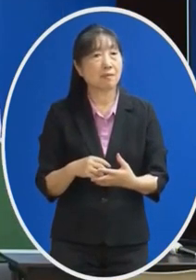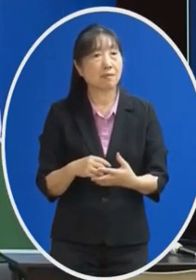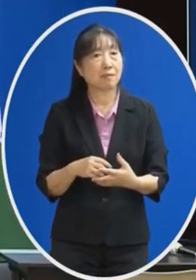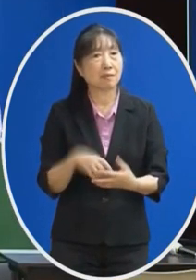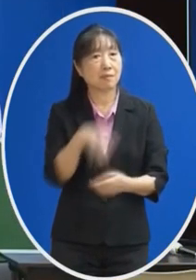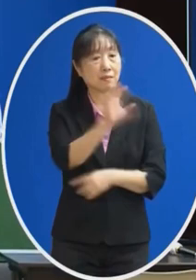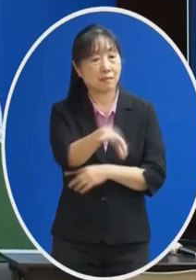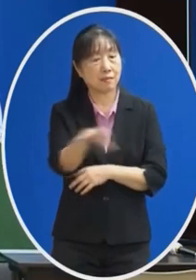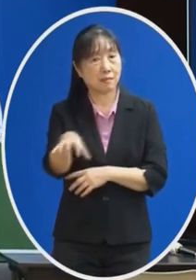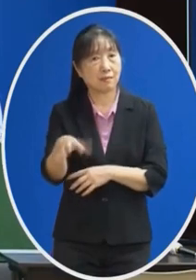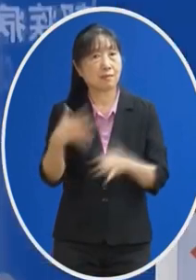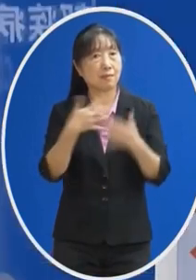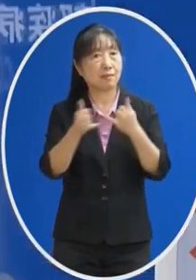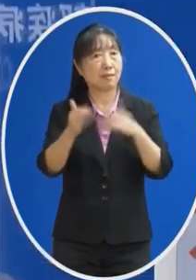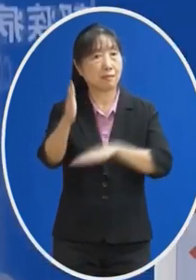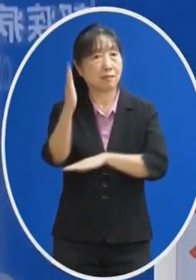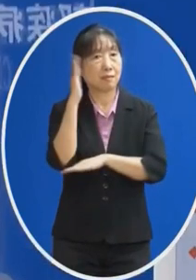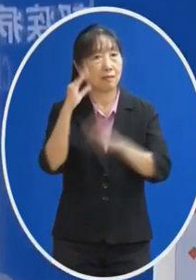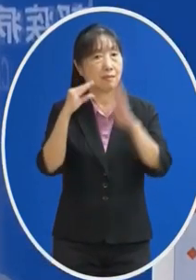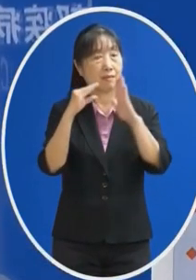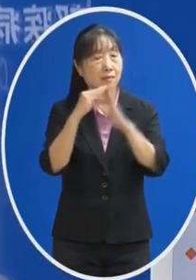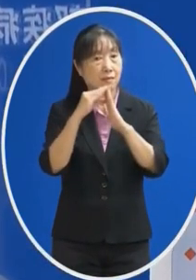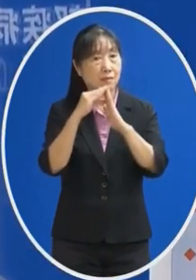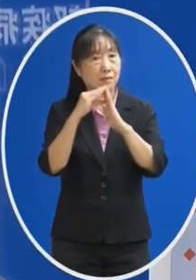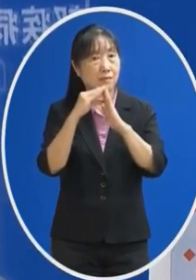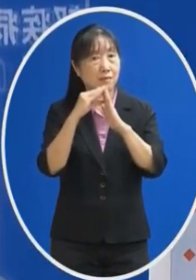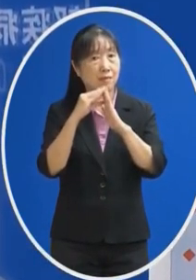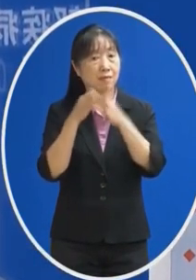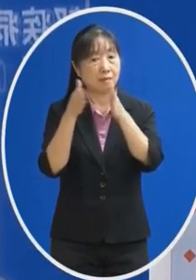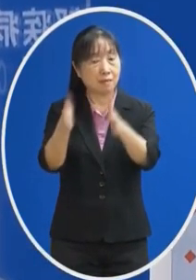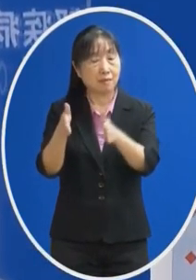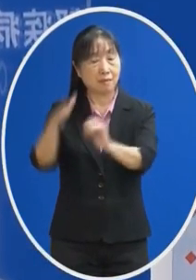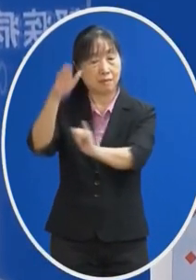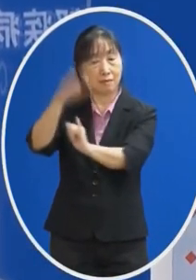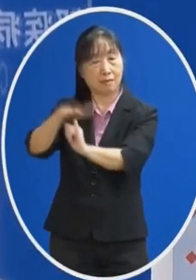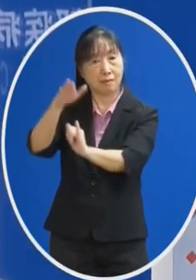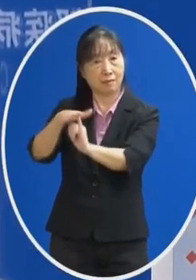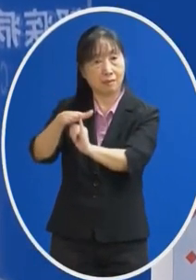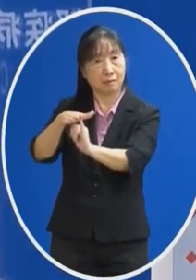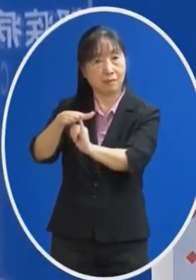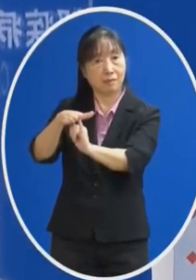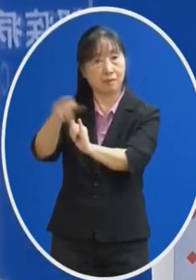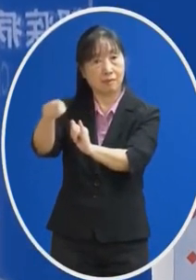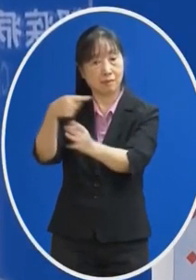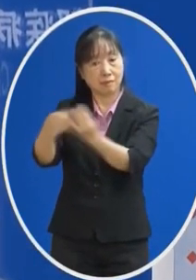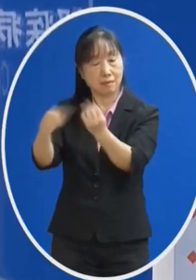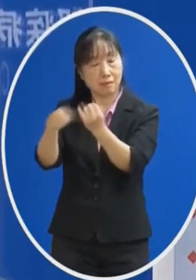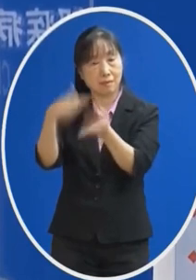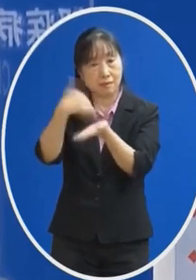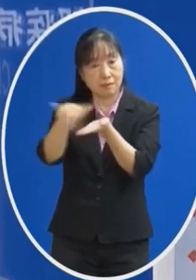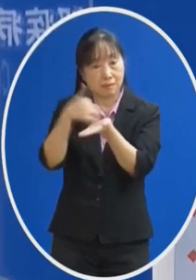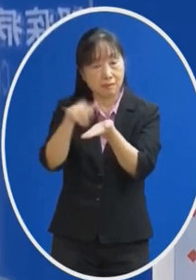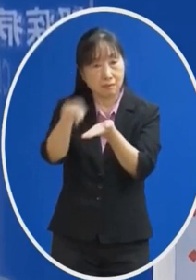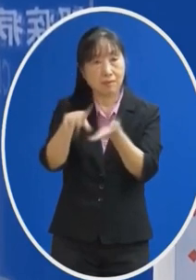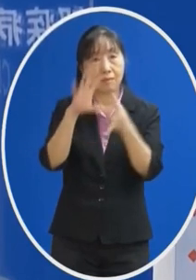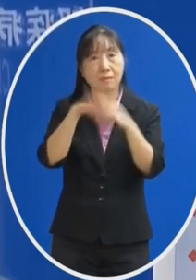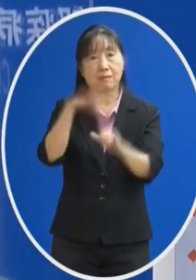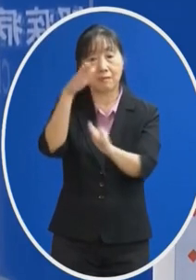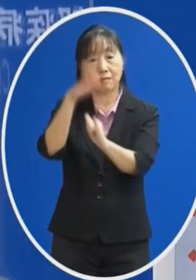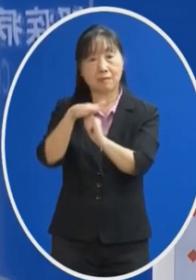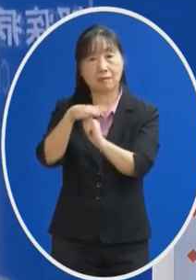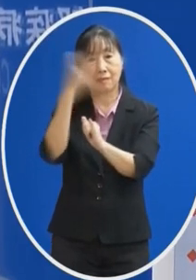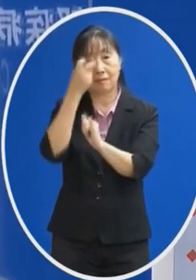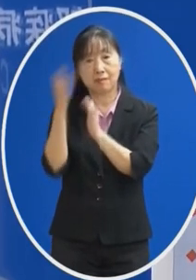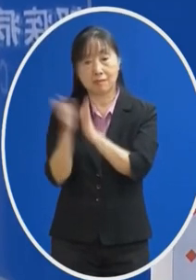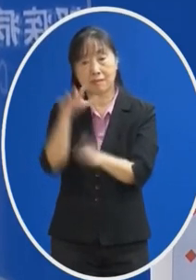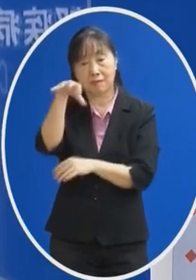地方民政局在做这个殡葬的统计的时候，因为殡葬管理所也好，